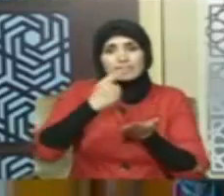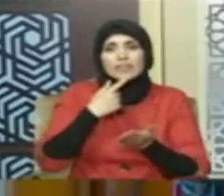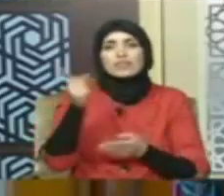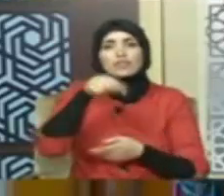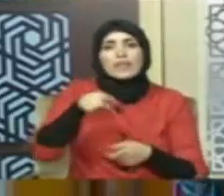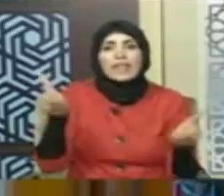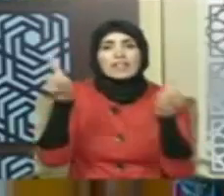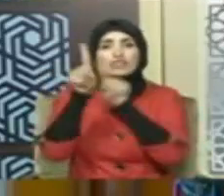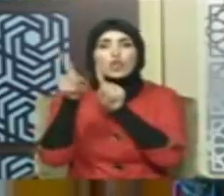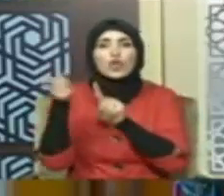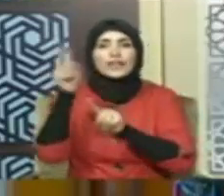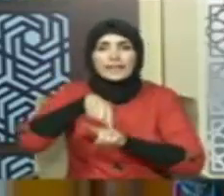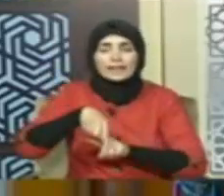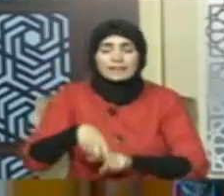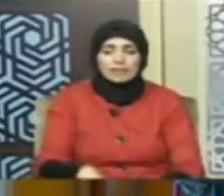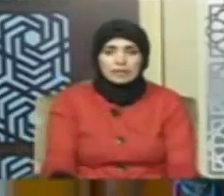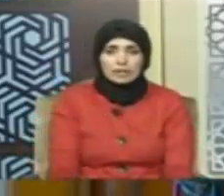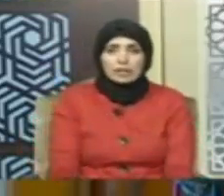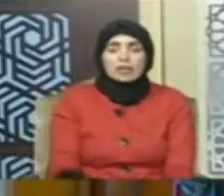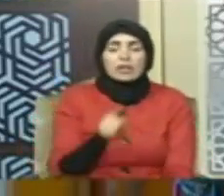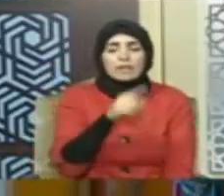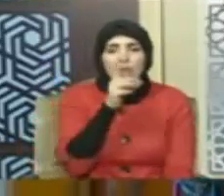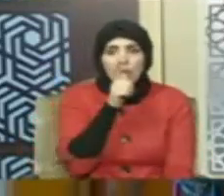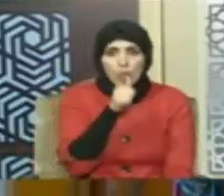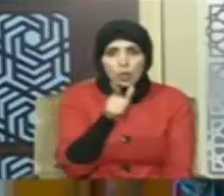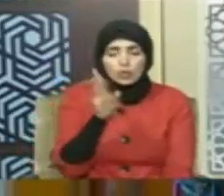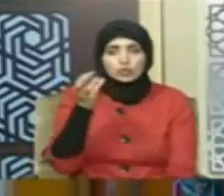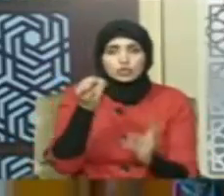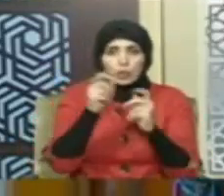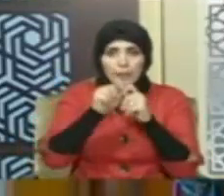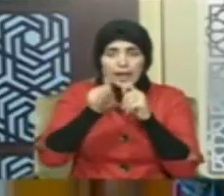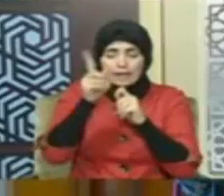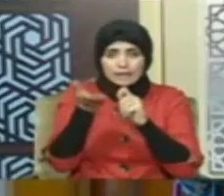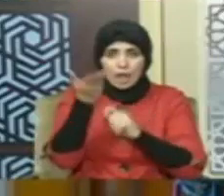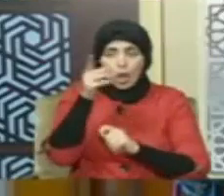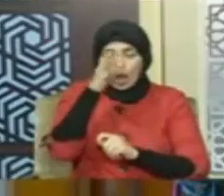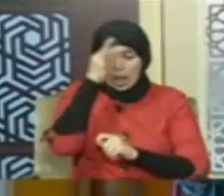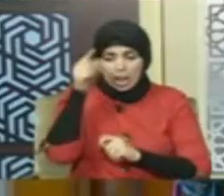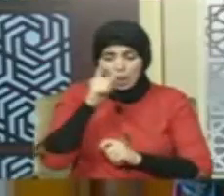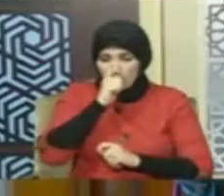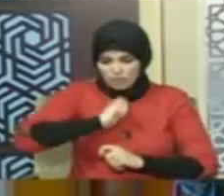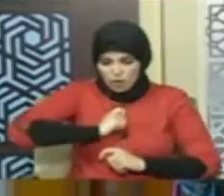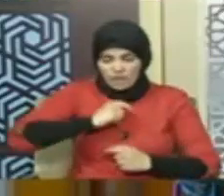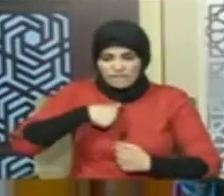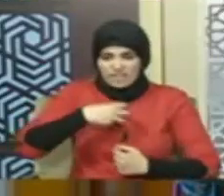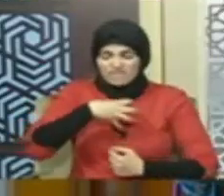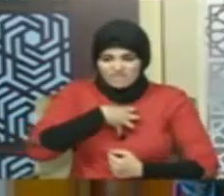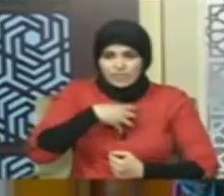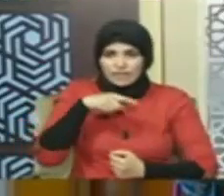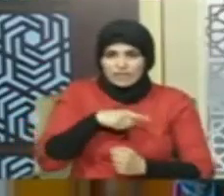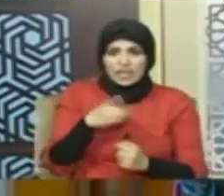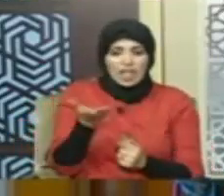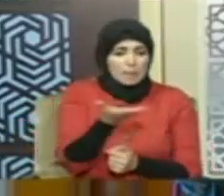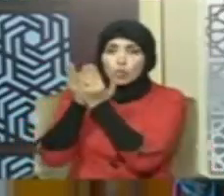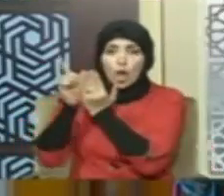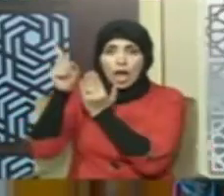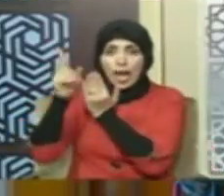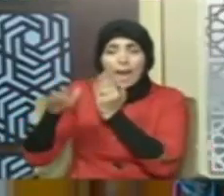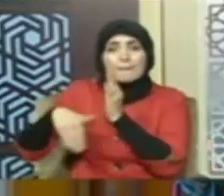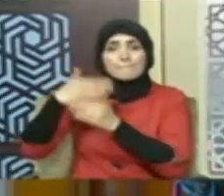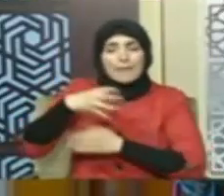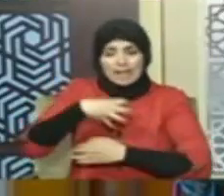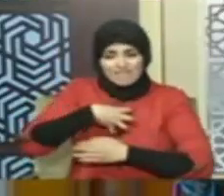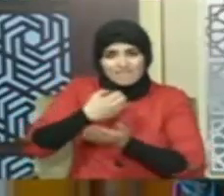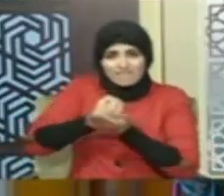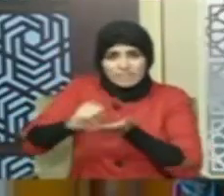وإذا مس الإنسان الضر دعانا. لم يجد إلا إيانا، لم يلجأ إلا إلينا.